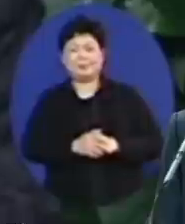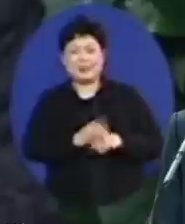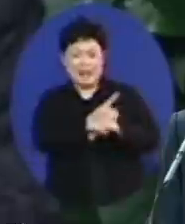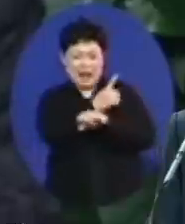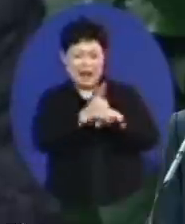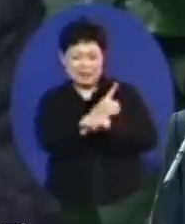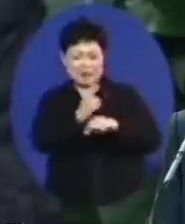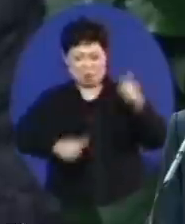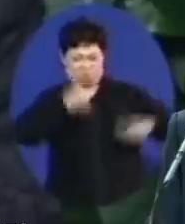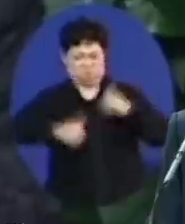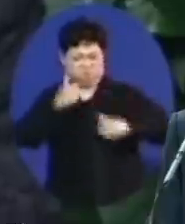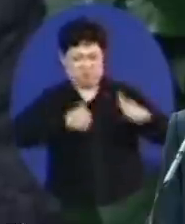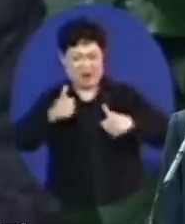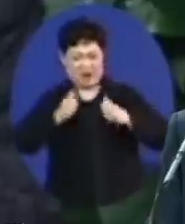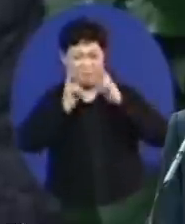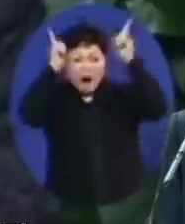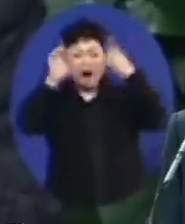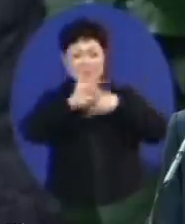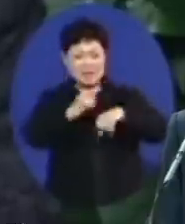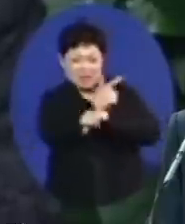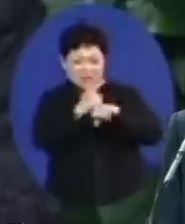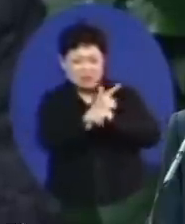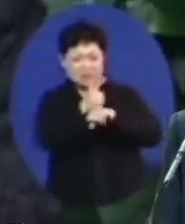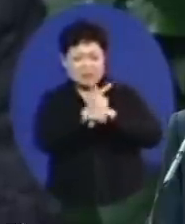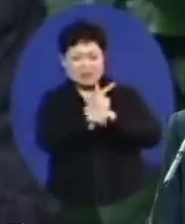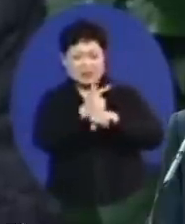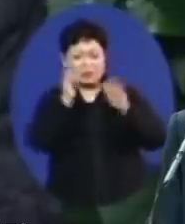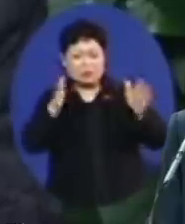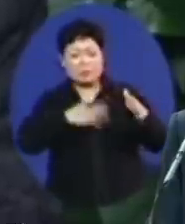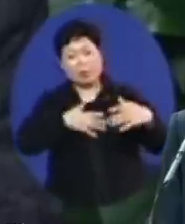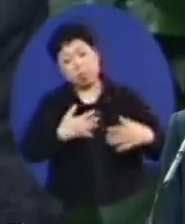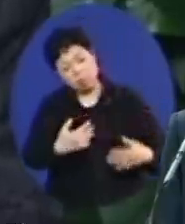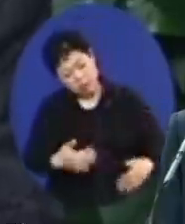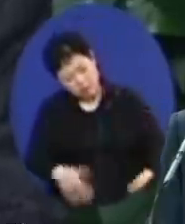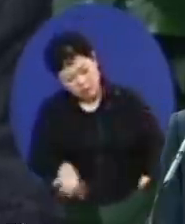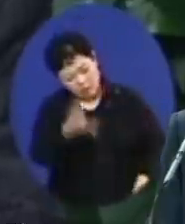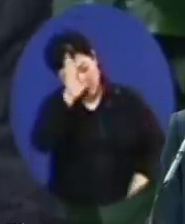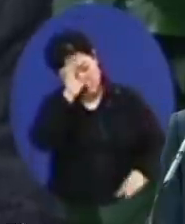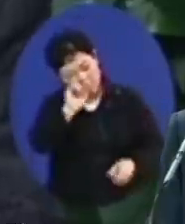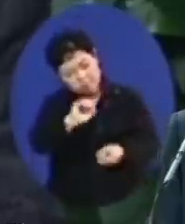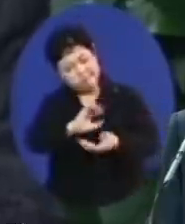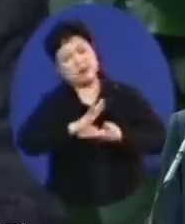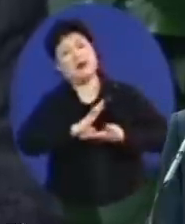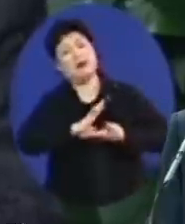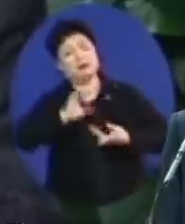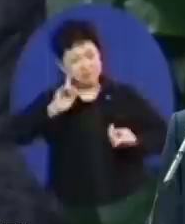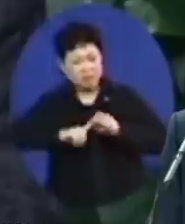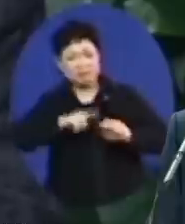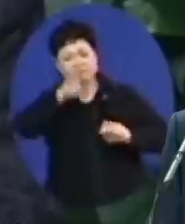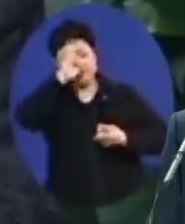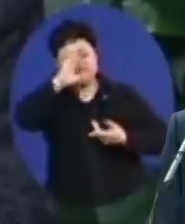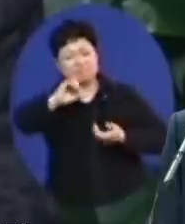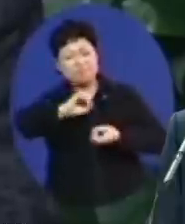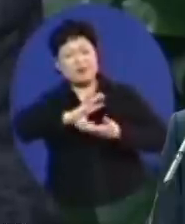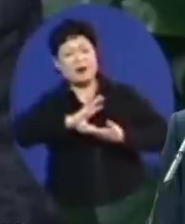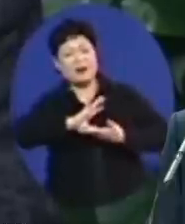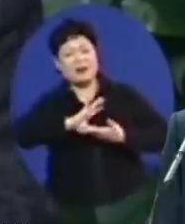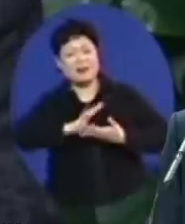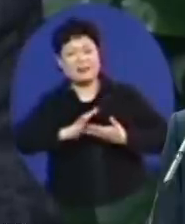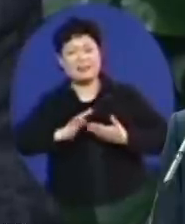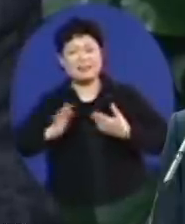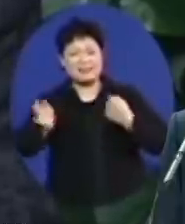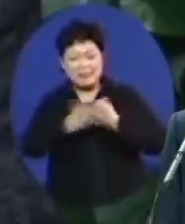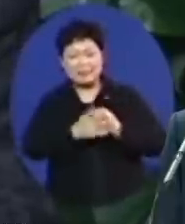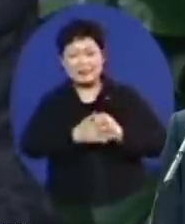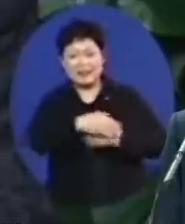1시간 화를 내면 6시간 동안 면역체가 떨어져서 병이 되는 거예요. 그렇기 때문에 깔깔대고 웃는 것이